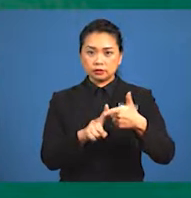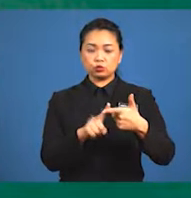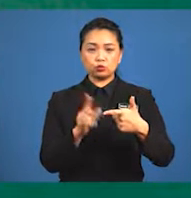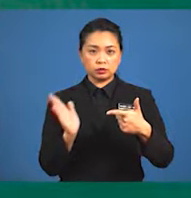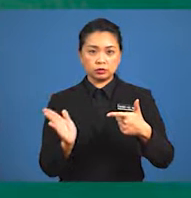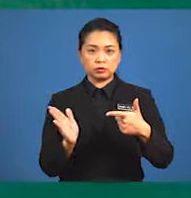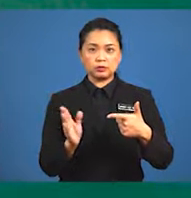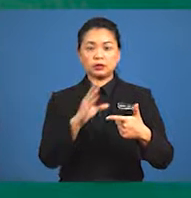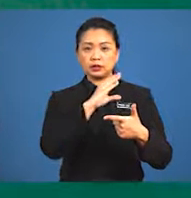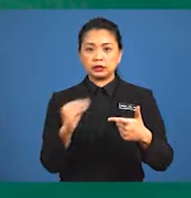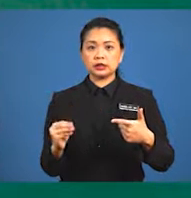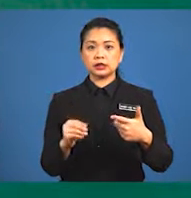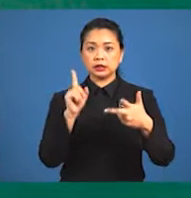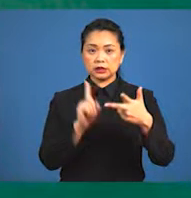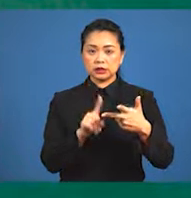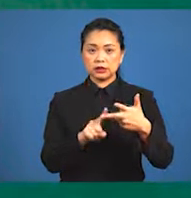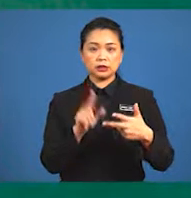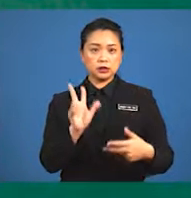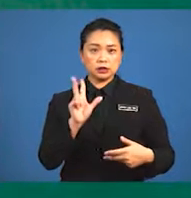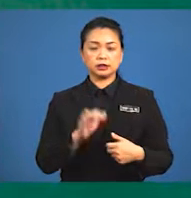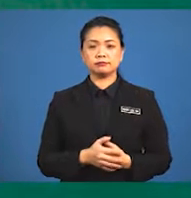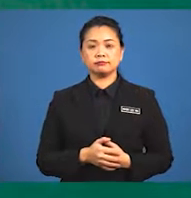kedua dan sebutan yang ketiga.